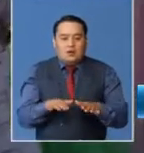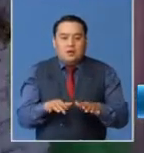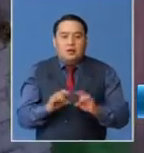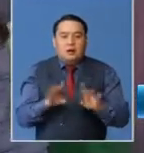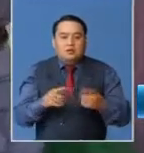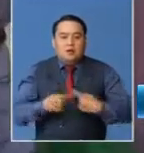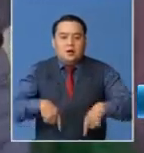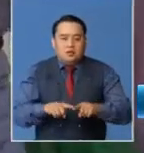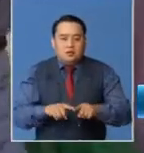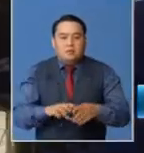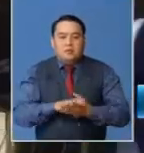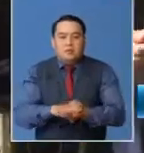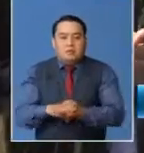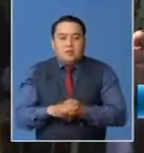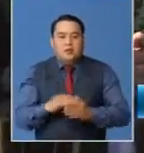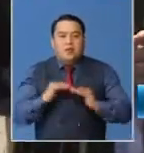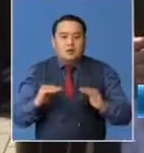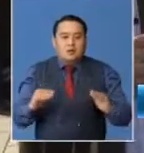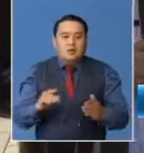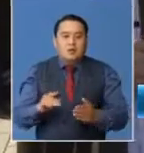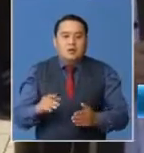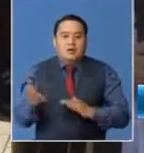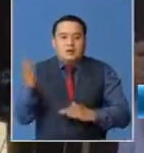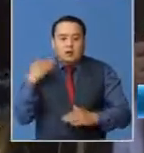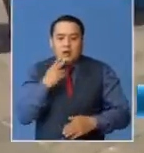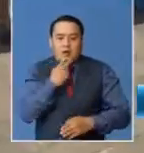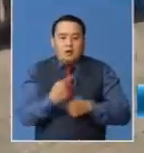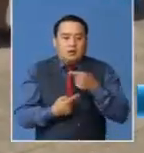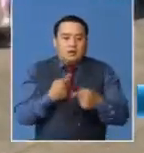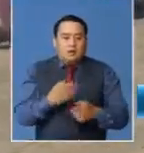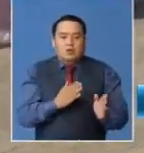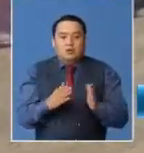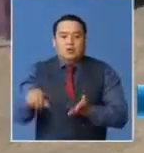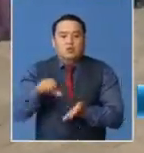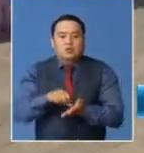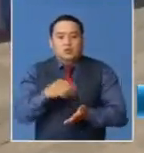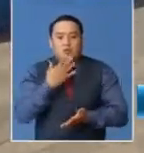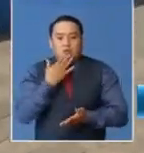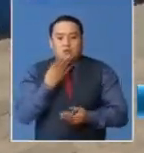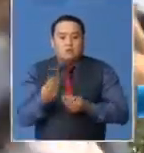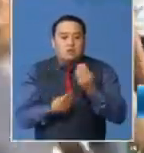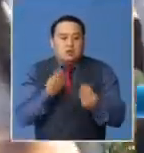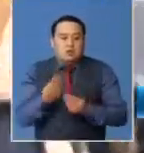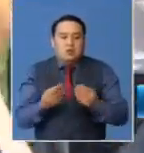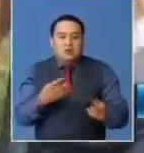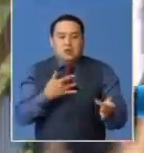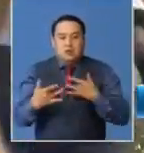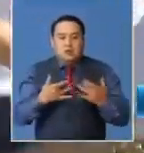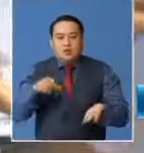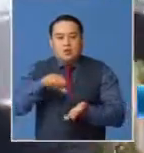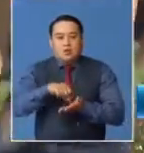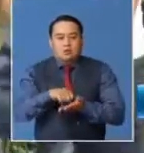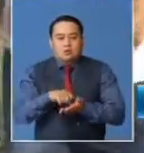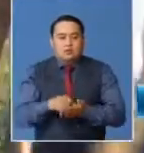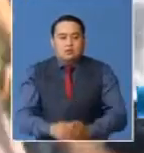отмечают организаторы, мир детства – это и экскурс в национальные традиции. Дети приняли участие в народных играх и театрализованных постановках